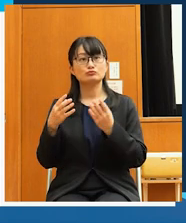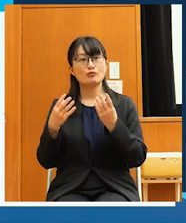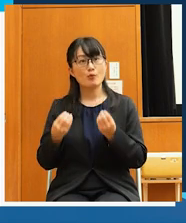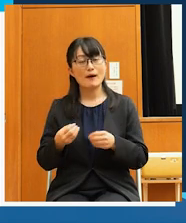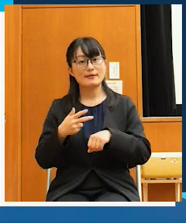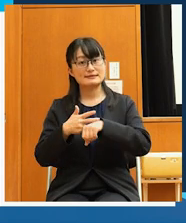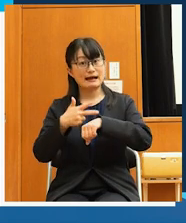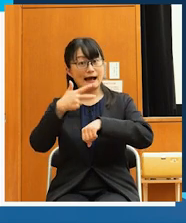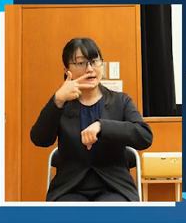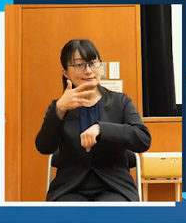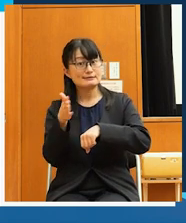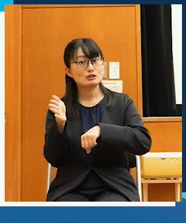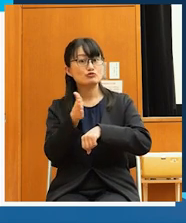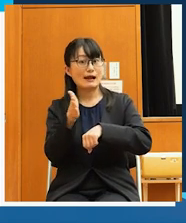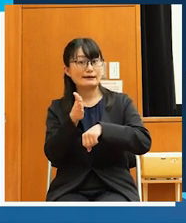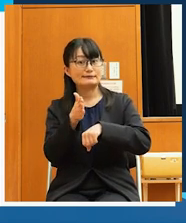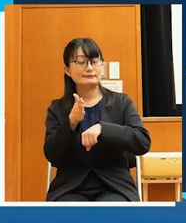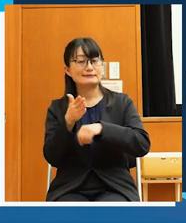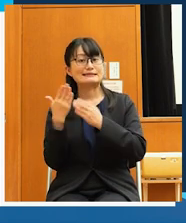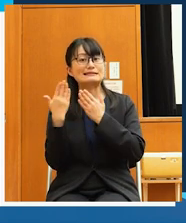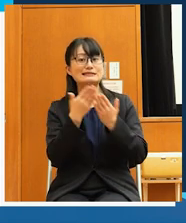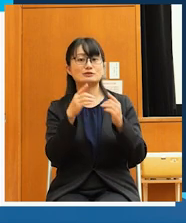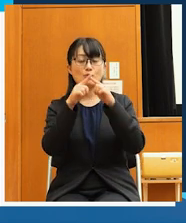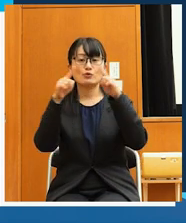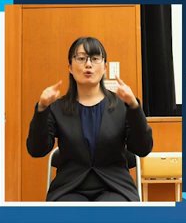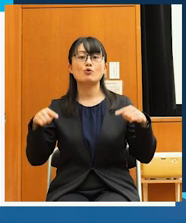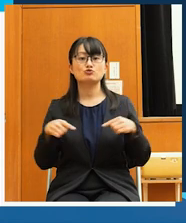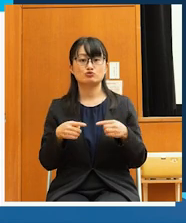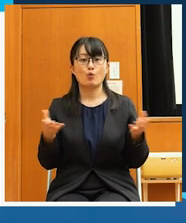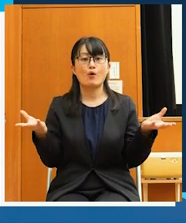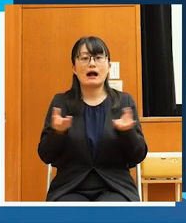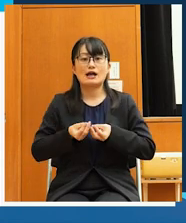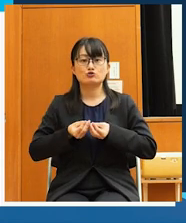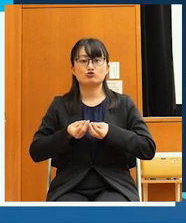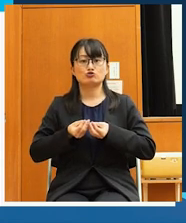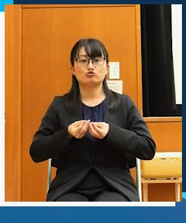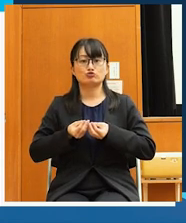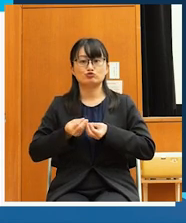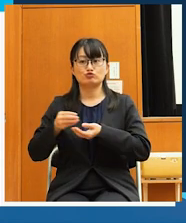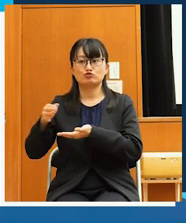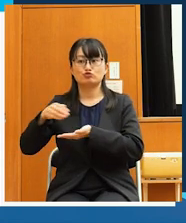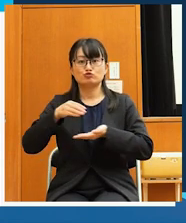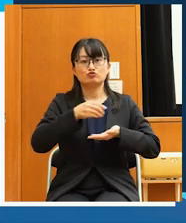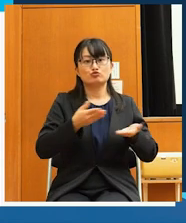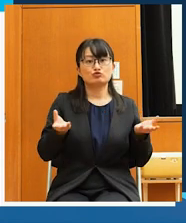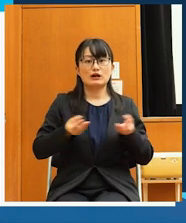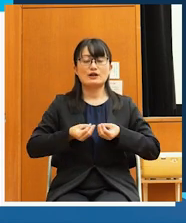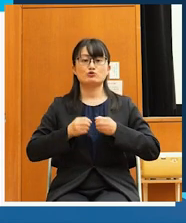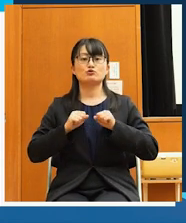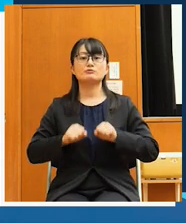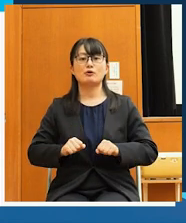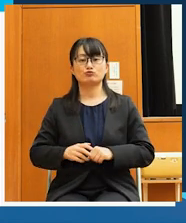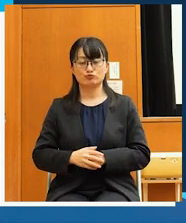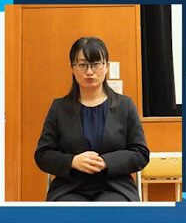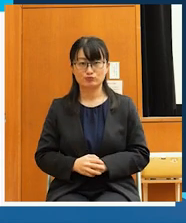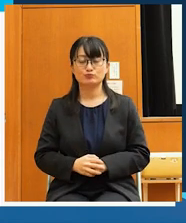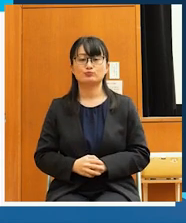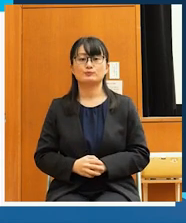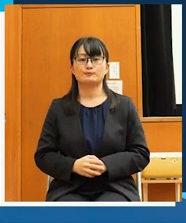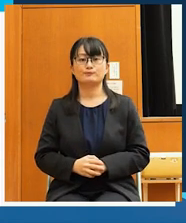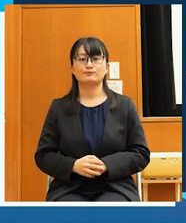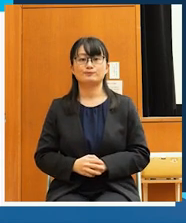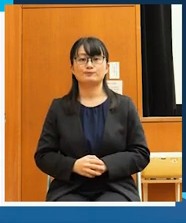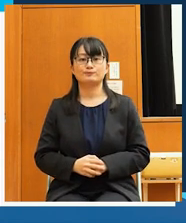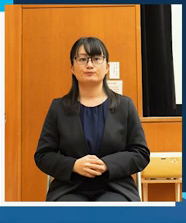頃に質問用紙の開始を私の方からあまた告知をさせていただきますのでえそうしましたら